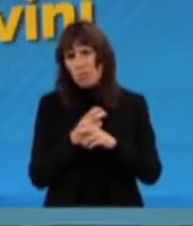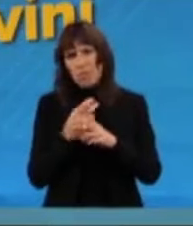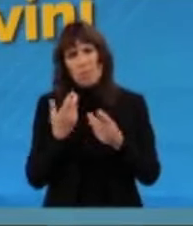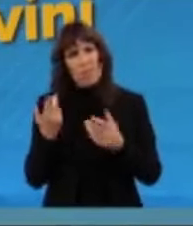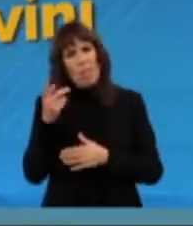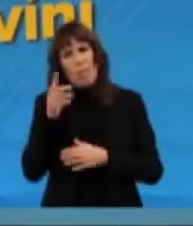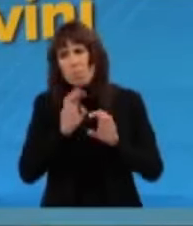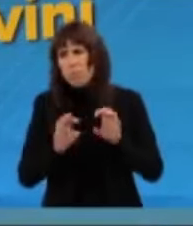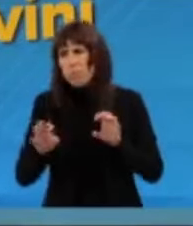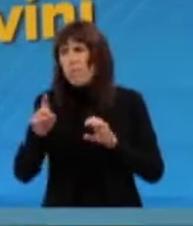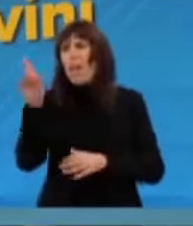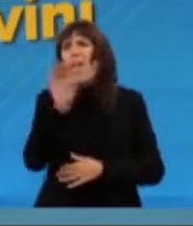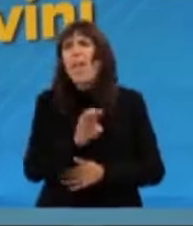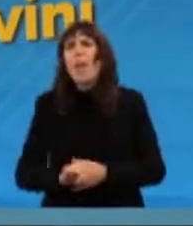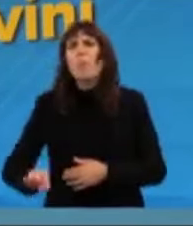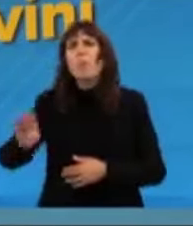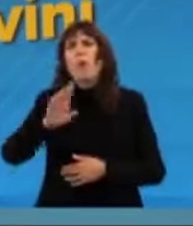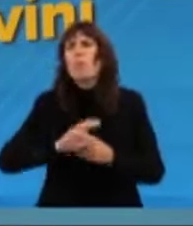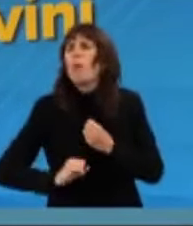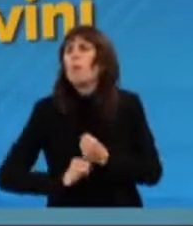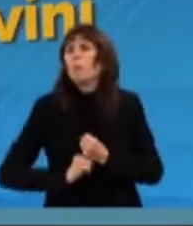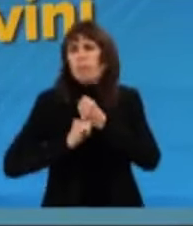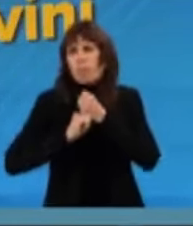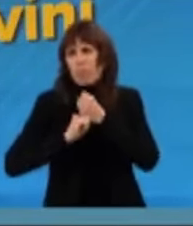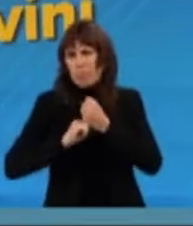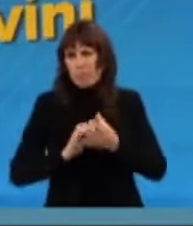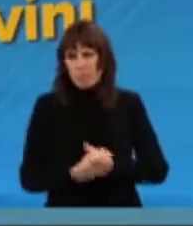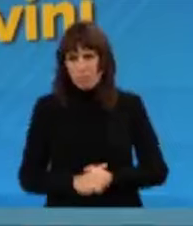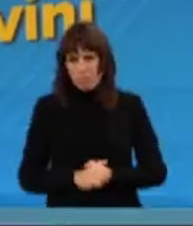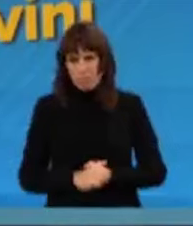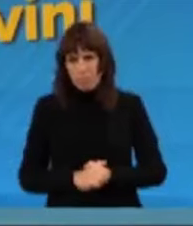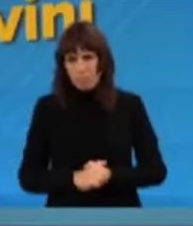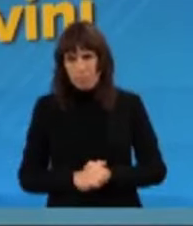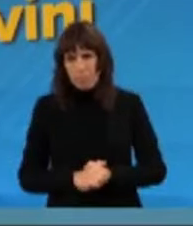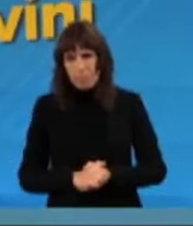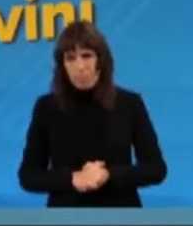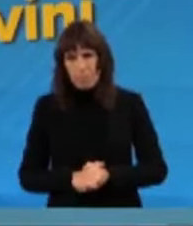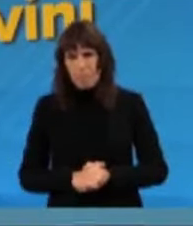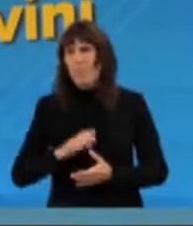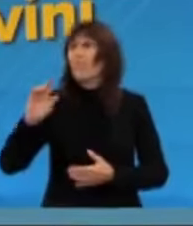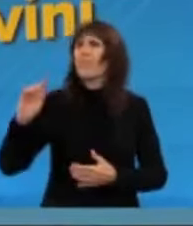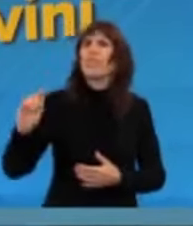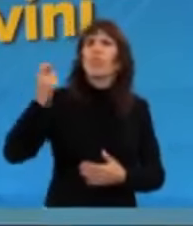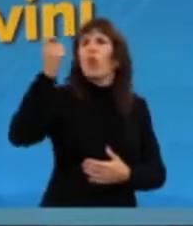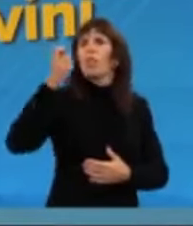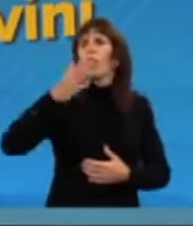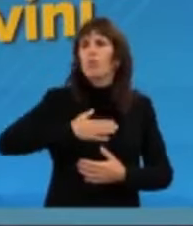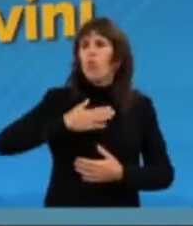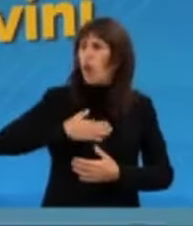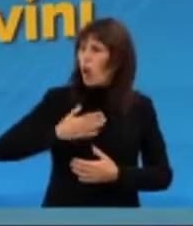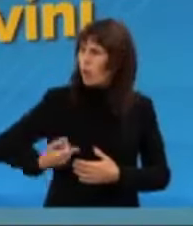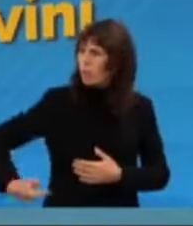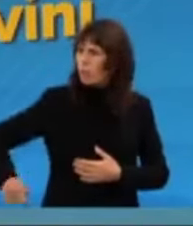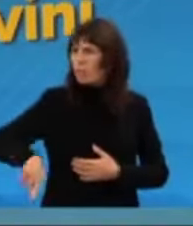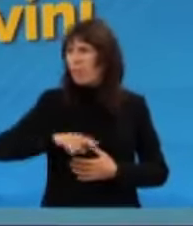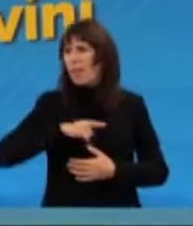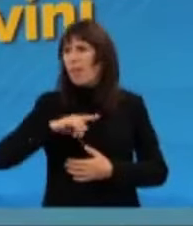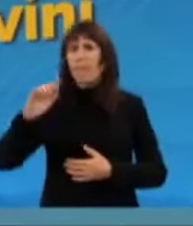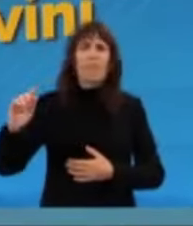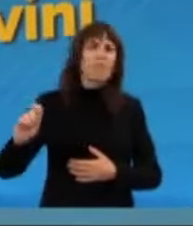L'Europa è dalla nostra parte e la vittoria sarà nostra. La vittoria